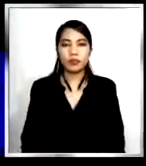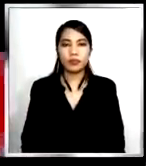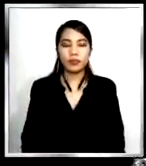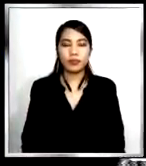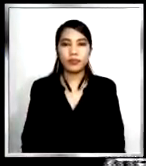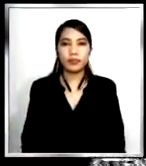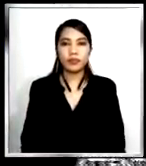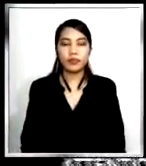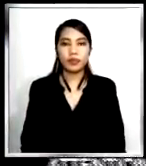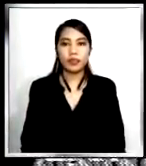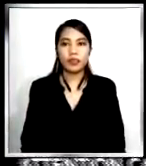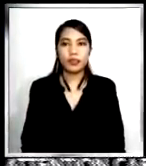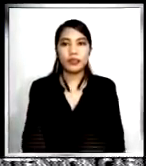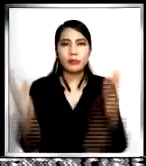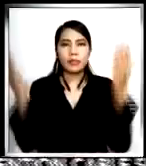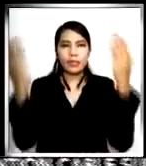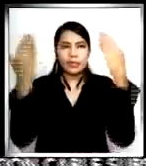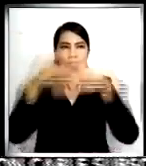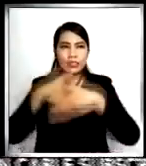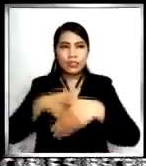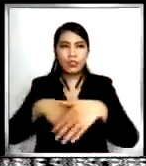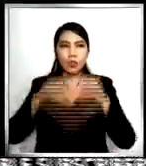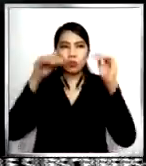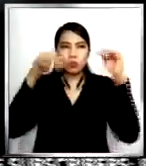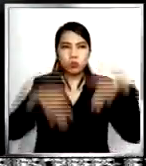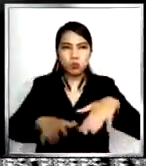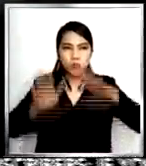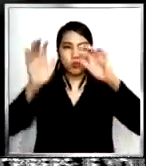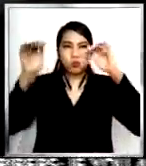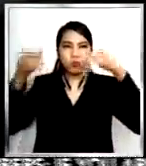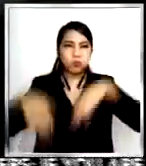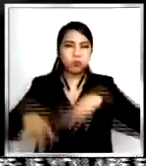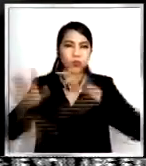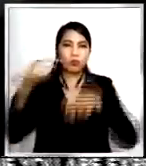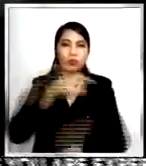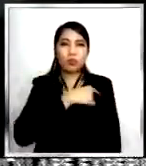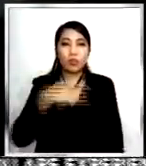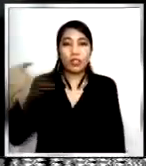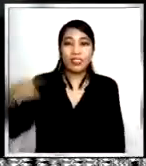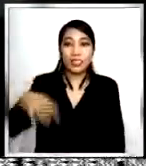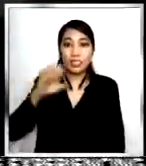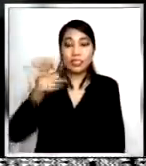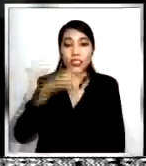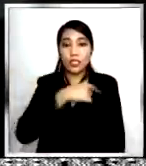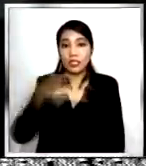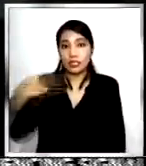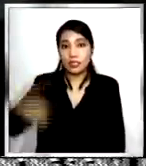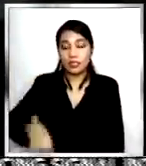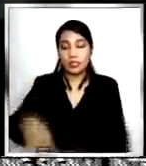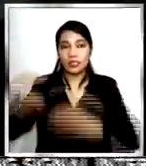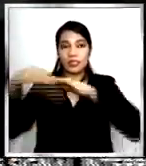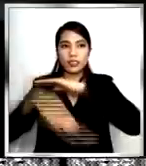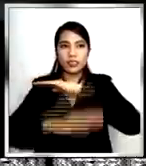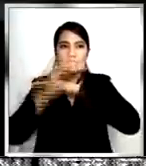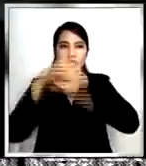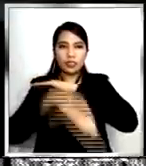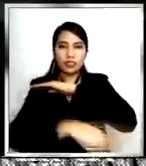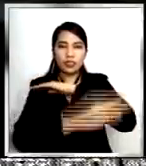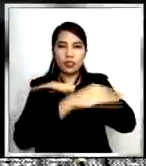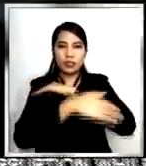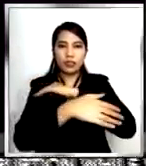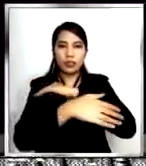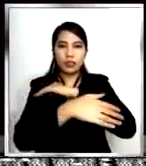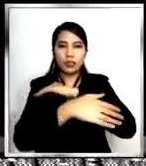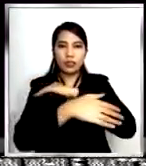Madilim at maalo ng dagat sa isang bahagi ng East China Sea, malapit sa kanlurang bahagi ng Amahi-Oshima Island sa southwestern Japan gabi nitong